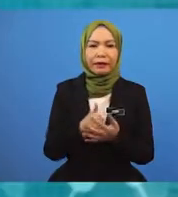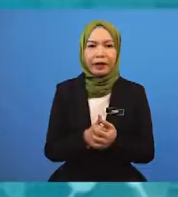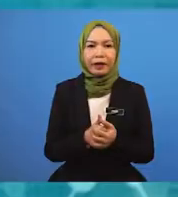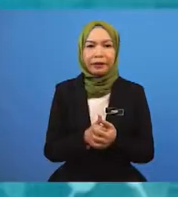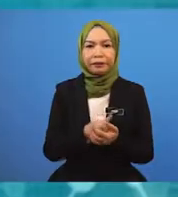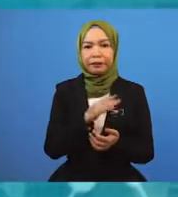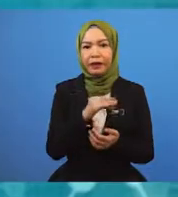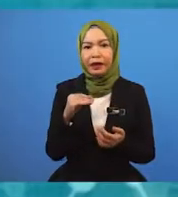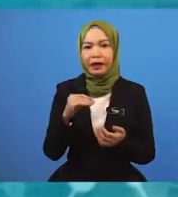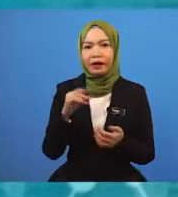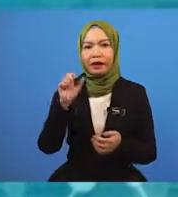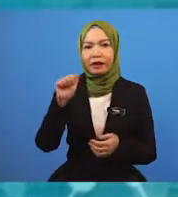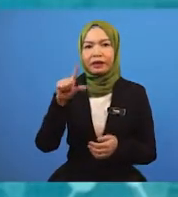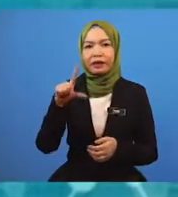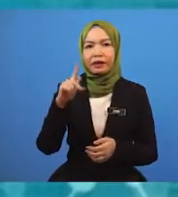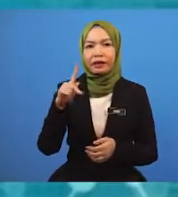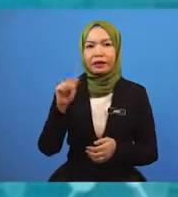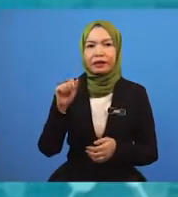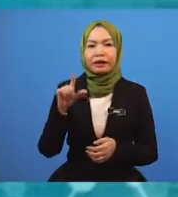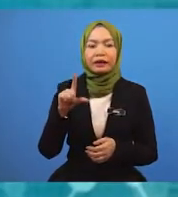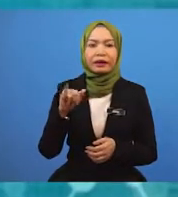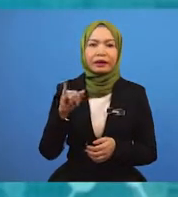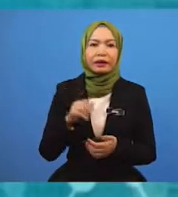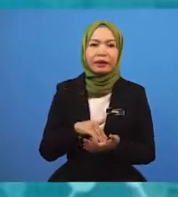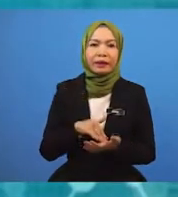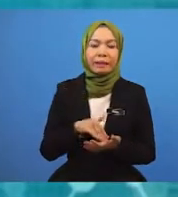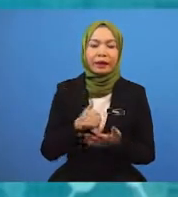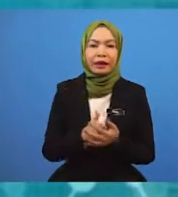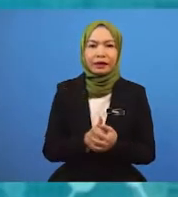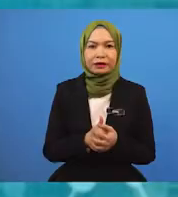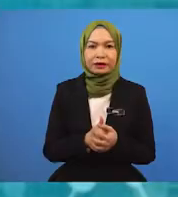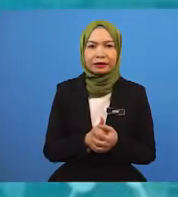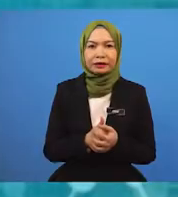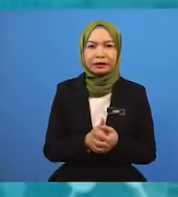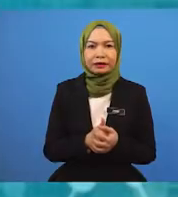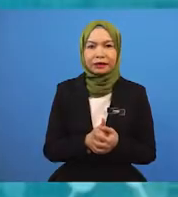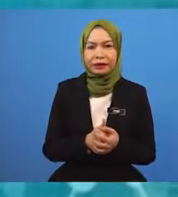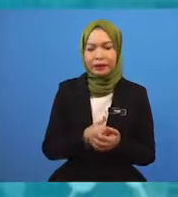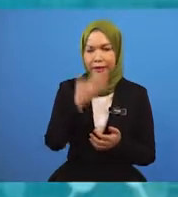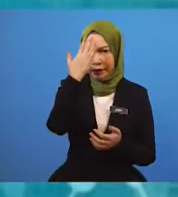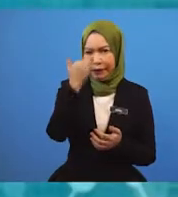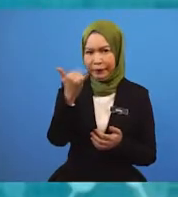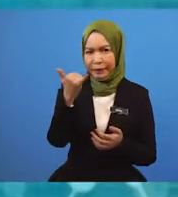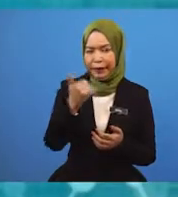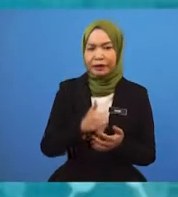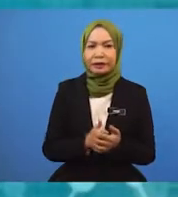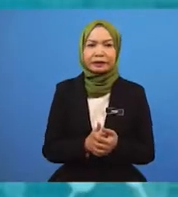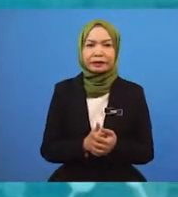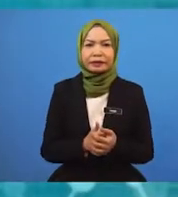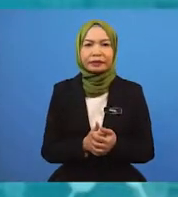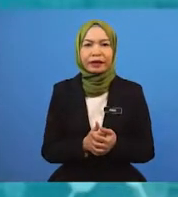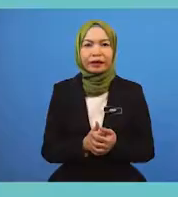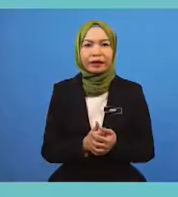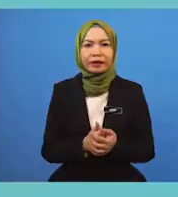kuat dan alkali kuat mengayon sepenuhnya apabila larut